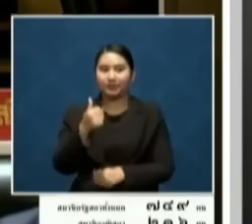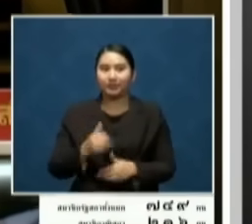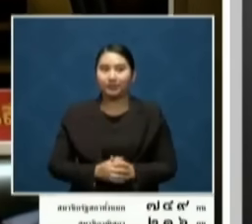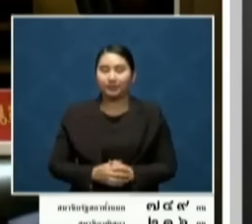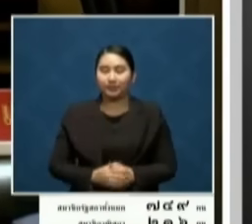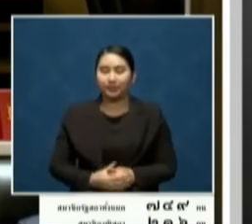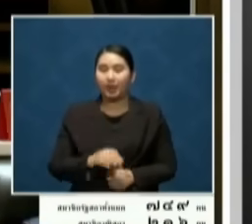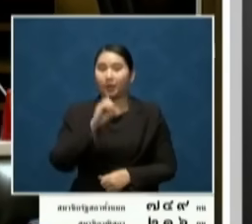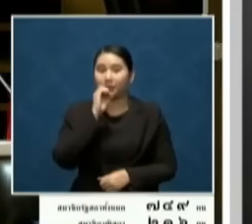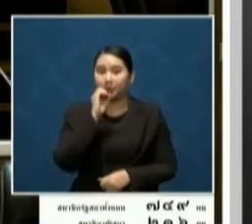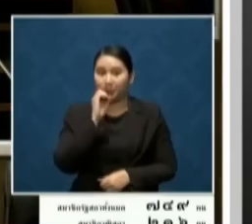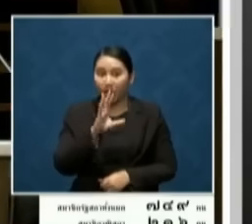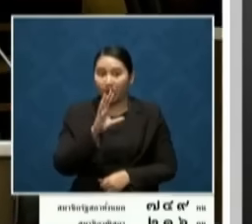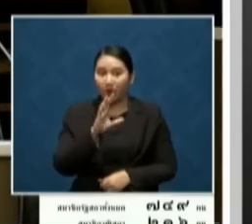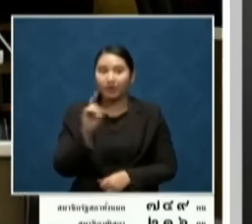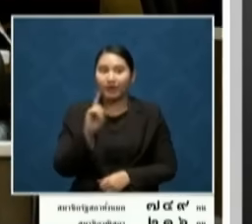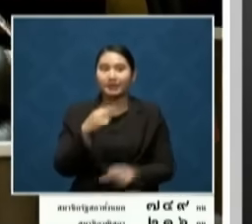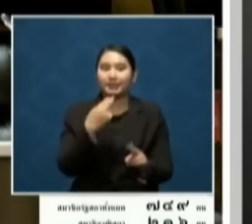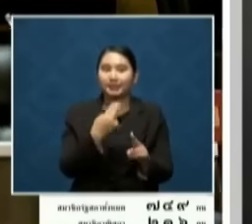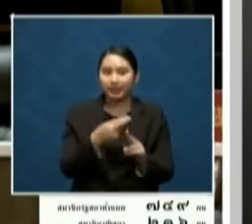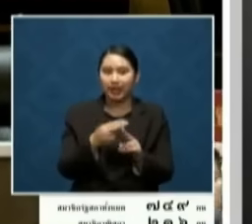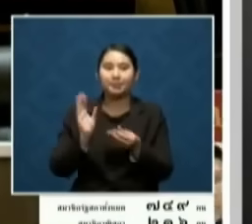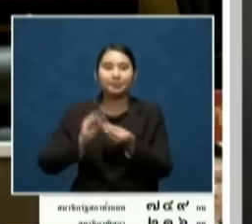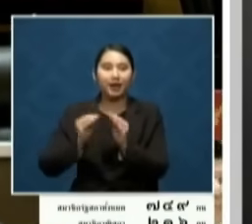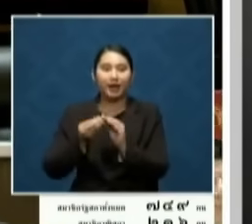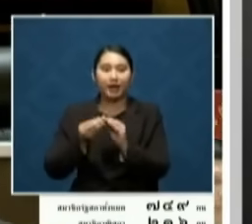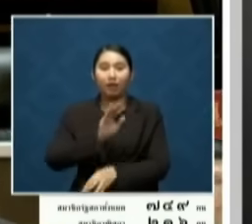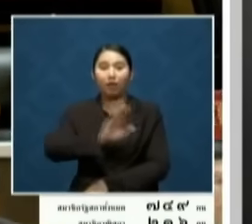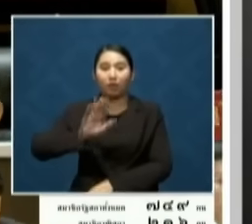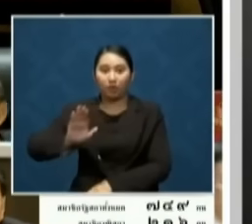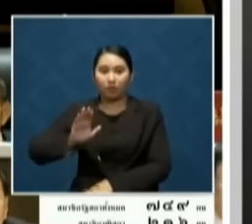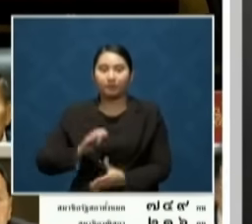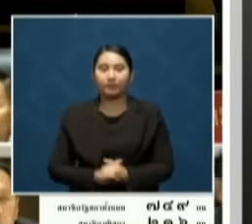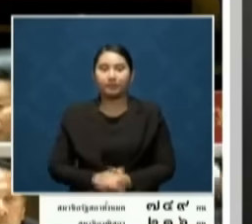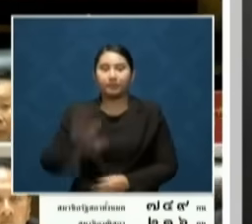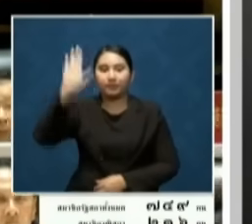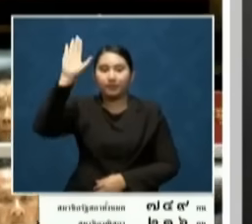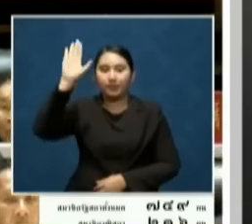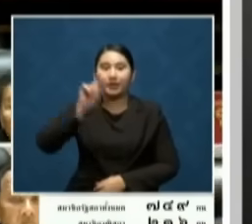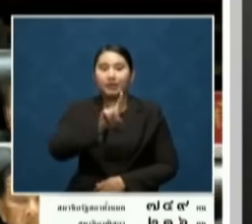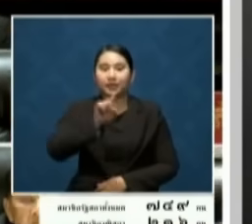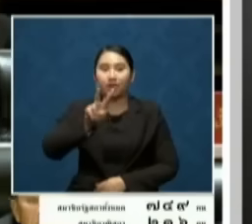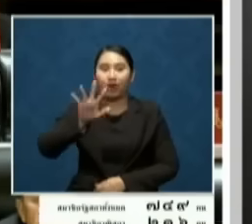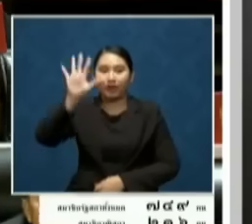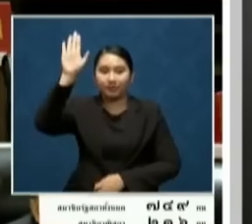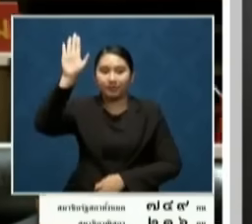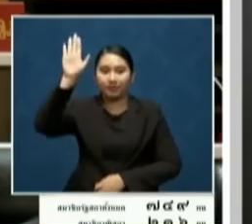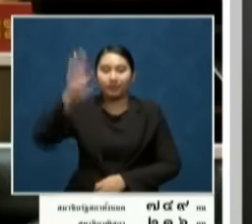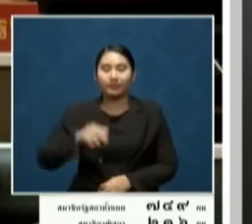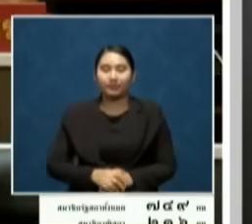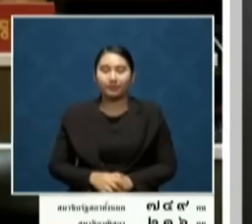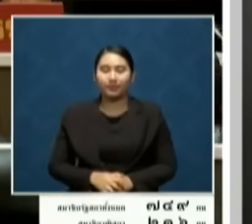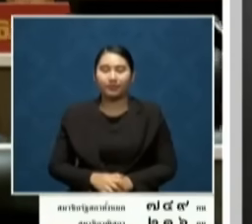ามันจะคล้ายกันนะคะก็เป็นของสวนะก็จะชื่อว่าห้องพระจันทราก็เป็นกล้องนะคะที่ใช้หุ่นยนต์ในการบังคับกล้องเ